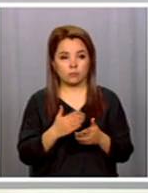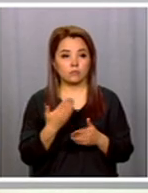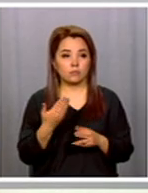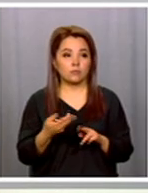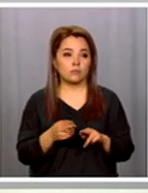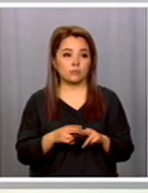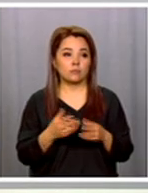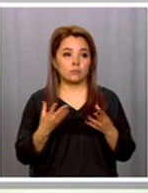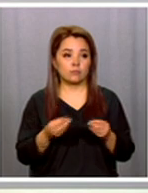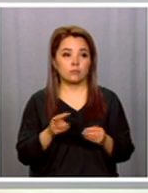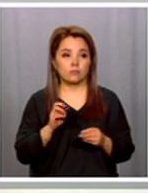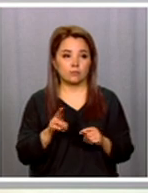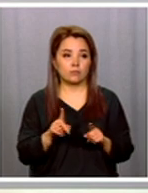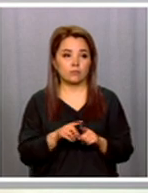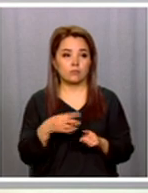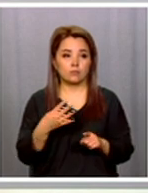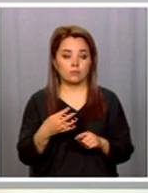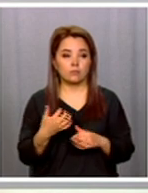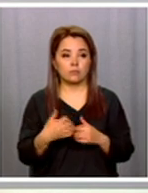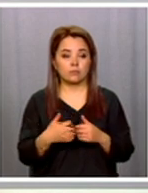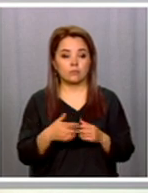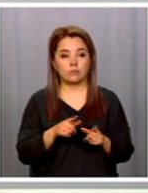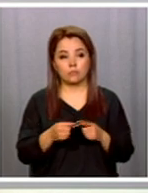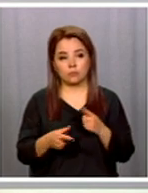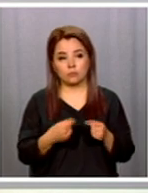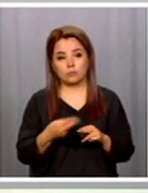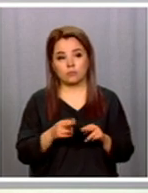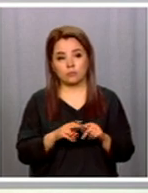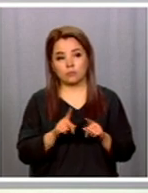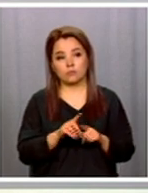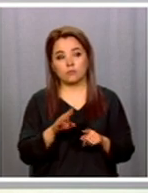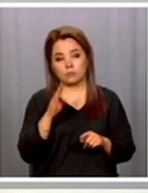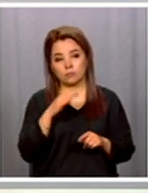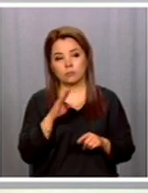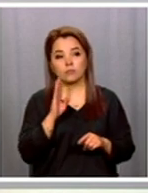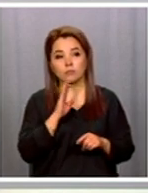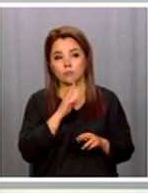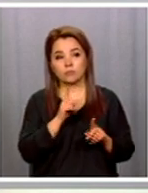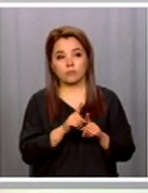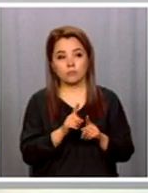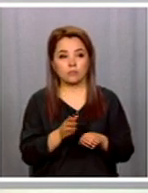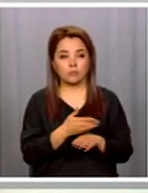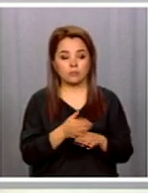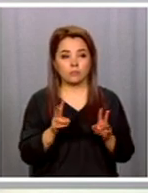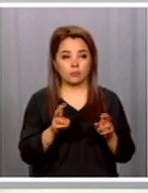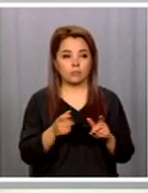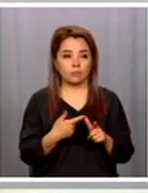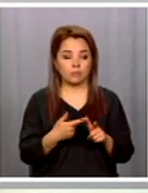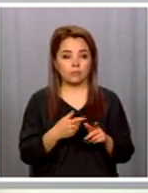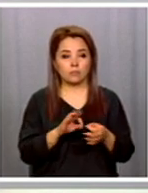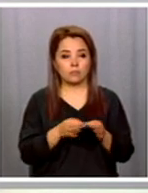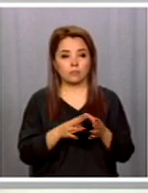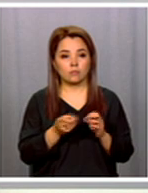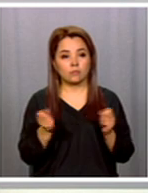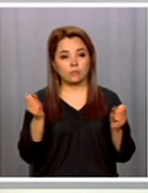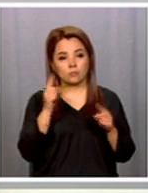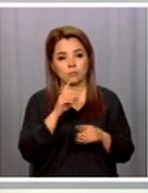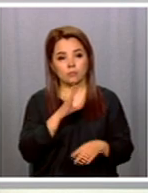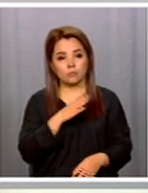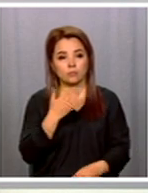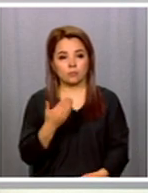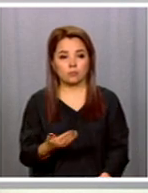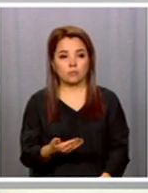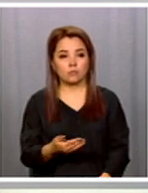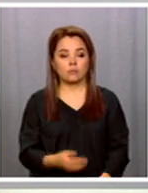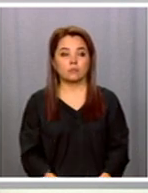бүгін мүктер мен қырық жапырақтар мысалдарында жынысты және жыныссыз ұрпақтарын ерекшеліктерін түсіндіңіздер.